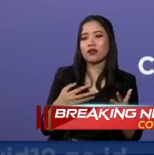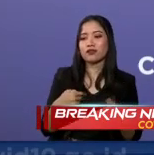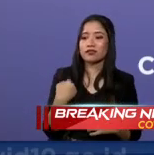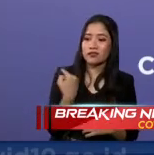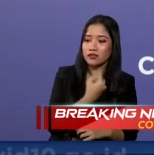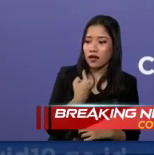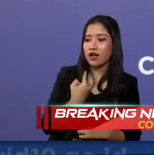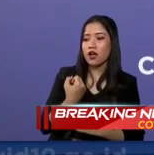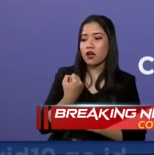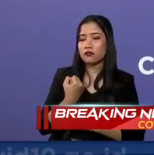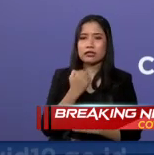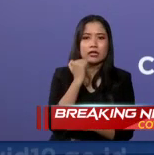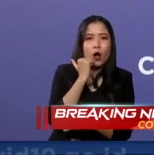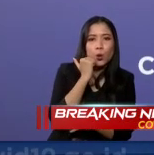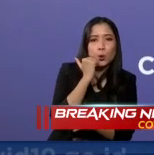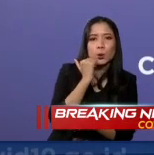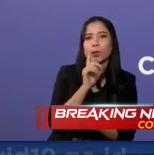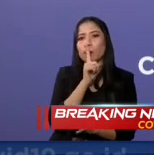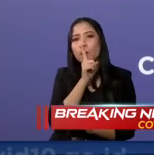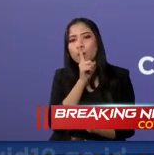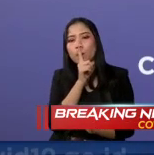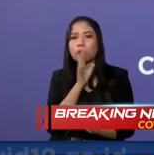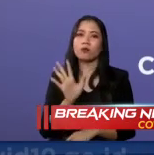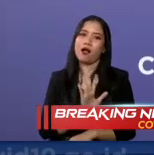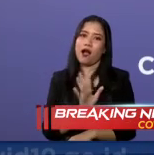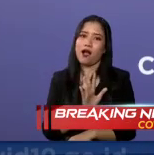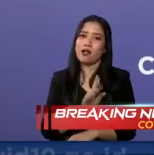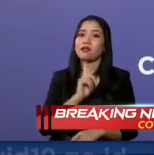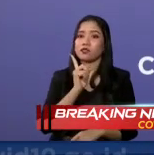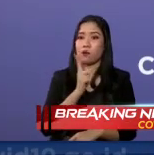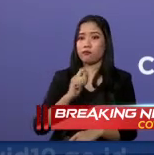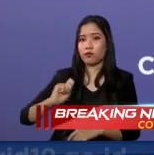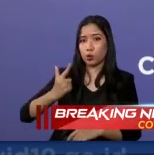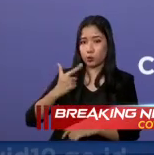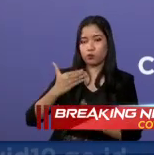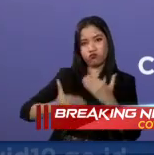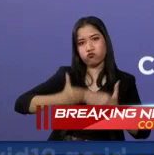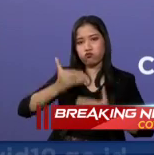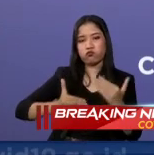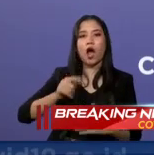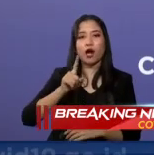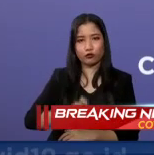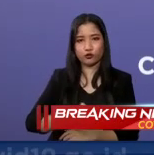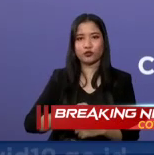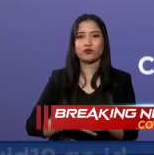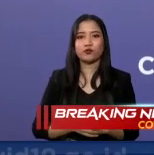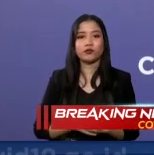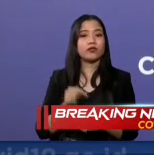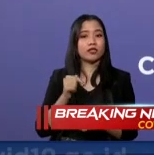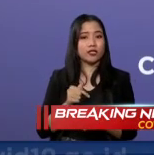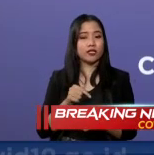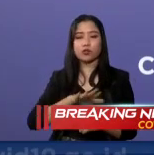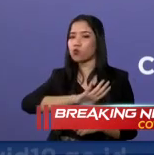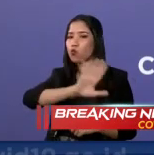aktivitas apapun karena kehidupan harus terus berjalan inilah yang menjadi pertimbangan